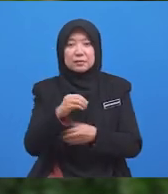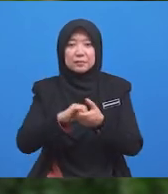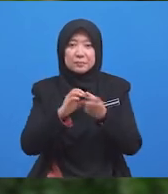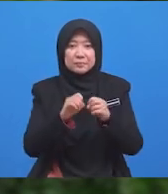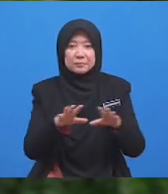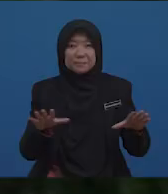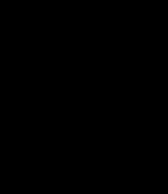sejahtera